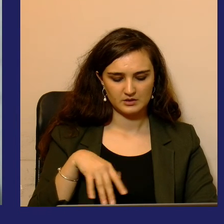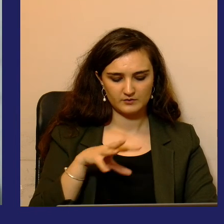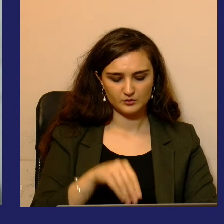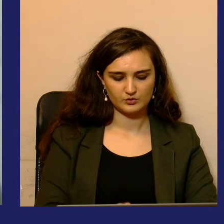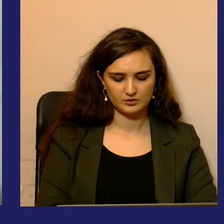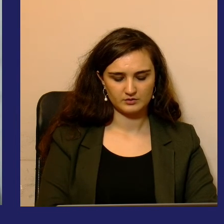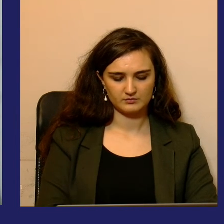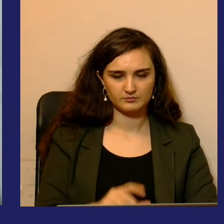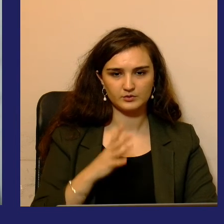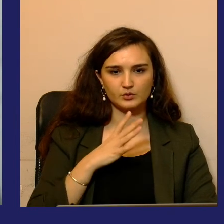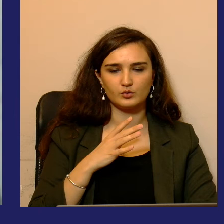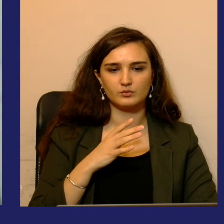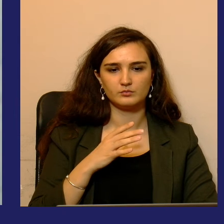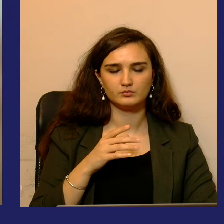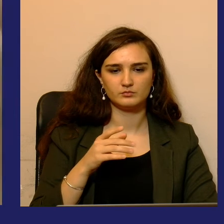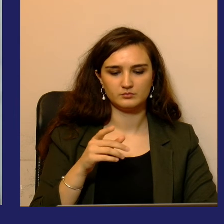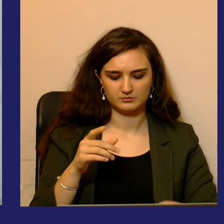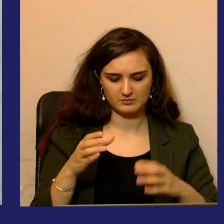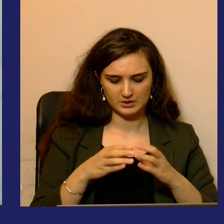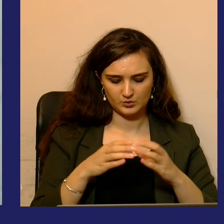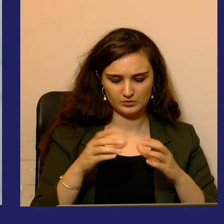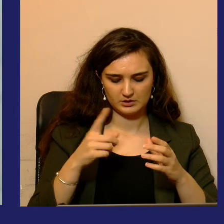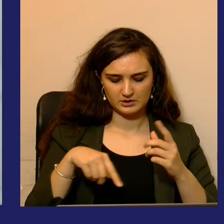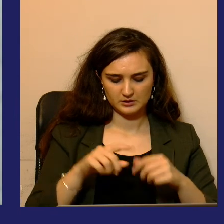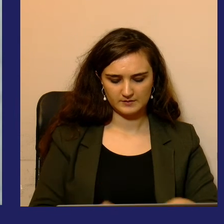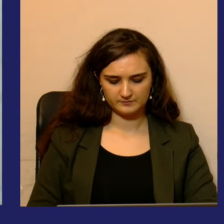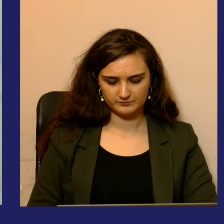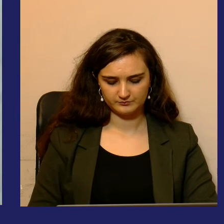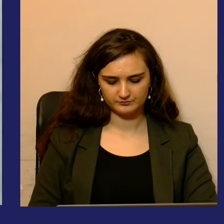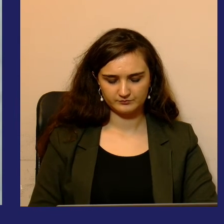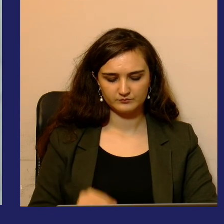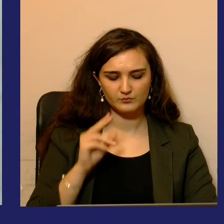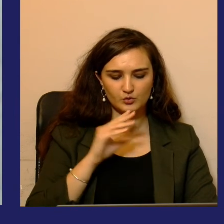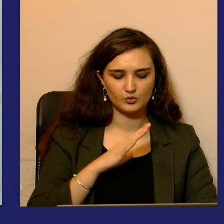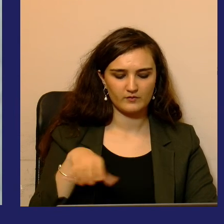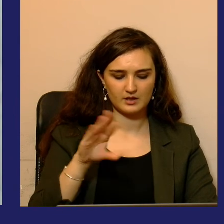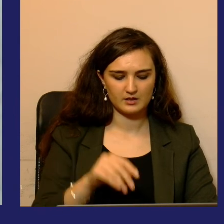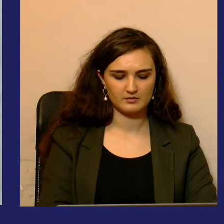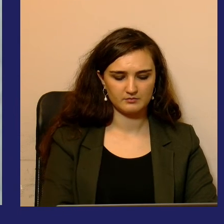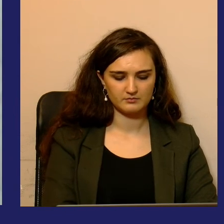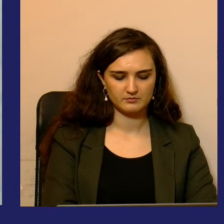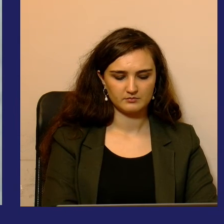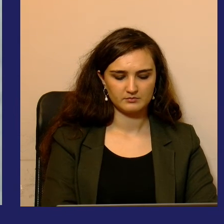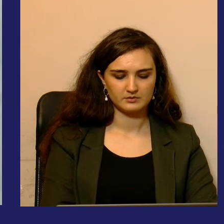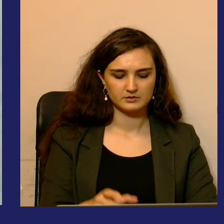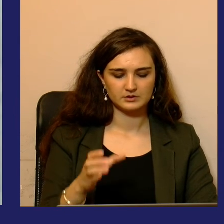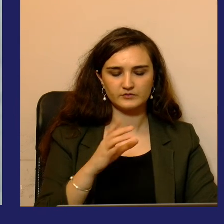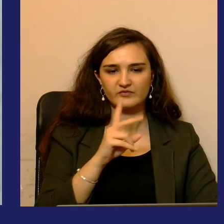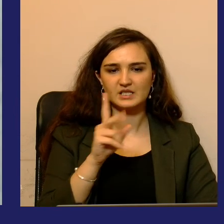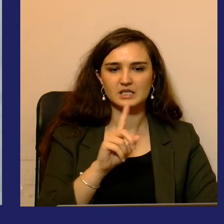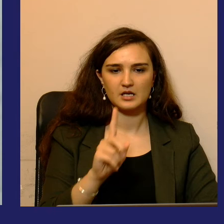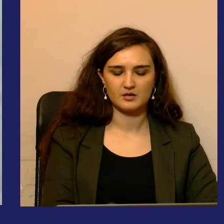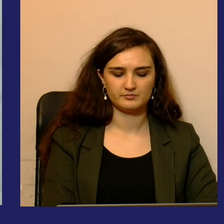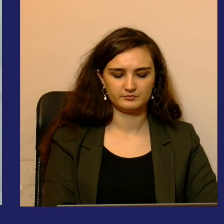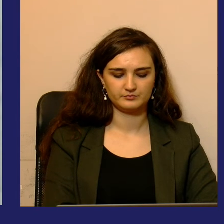საქართველოში გამოქვეყნდა პარტიული სიები. ბოლო ვადა იყო და ყველა პარტიის სია გამოქვეყნდა,